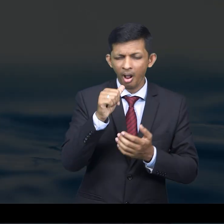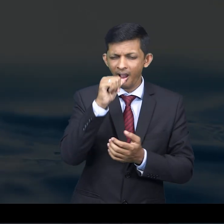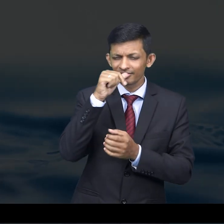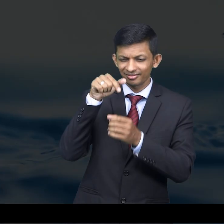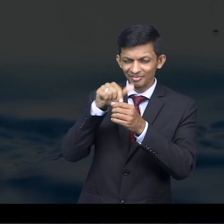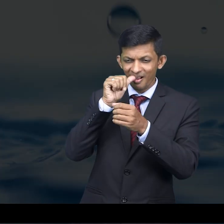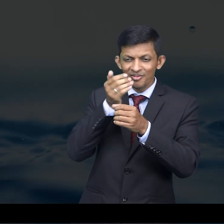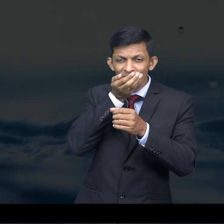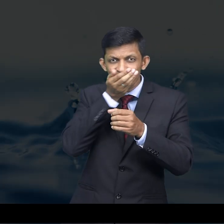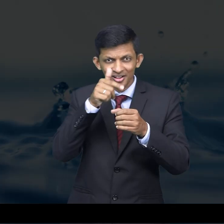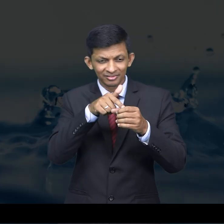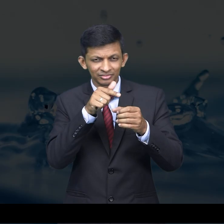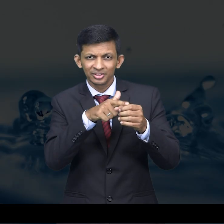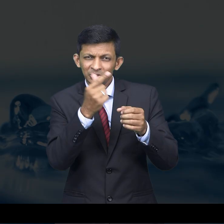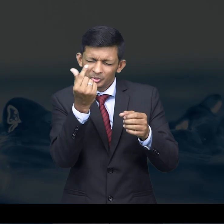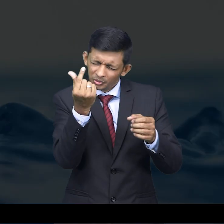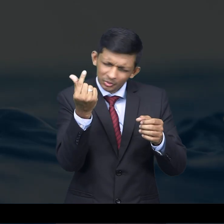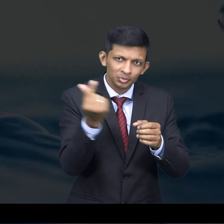आपण पिण्यासाठी,